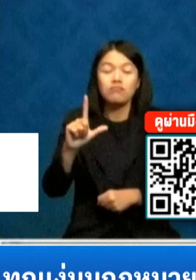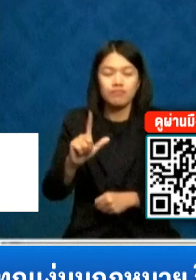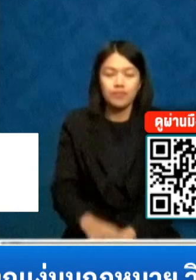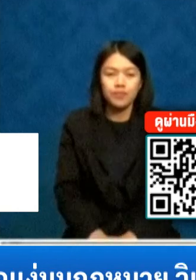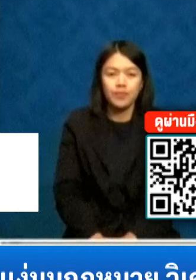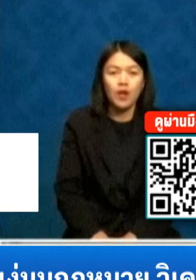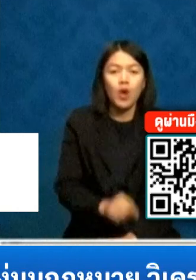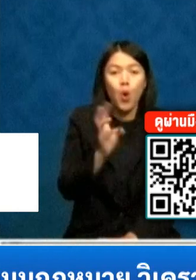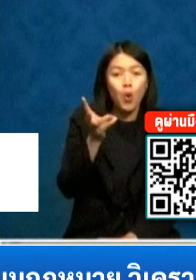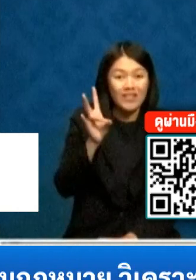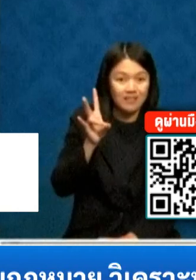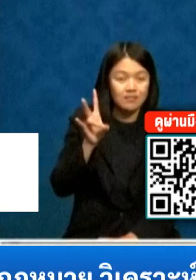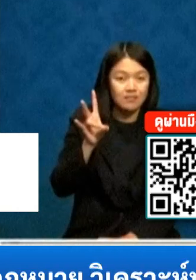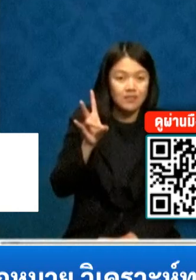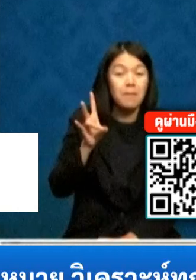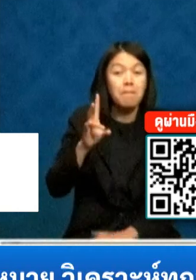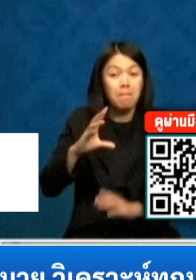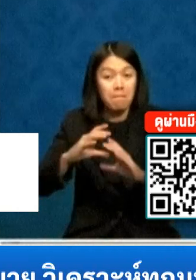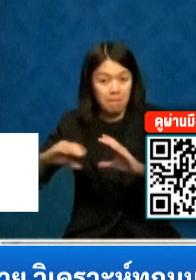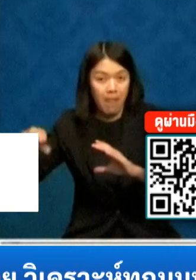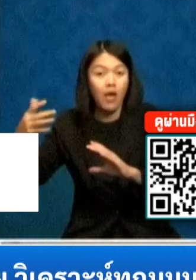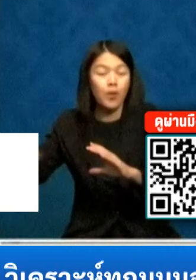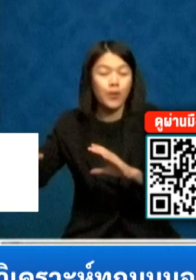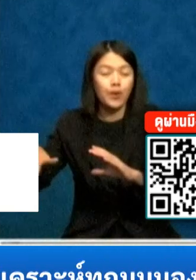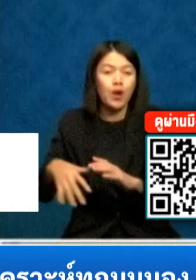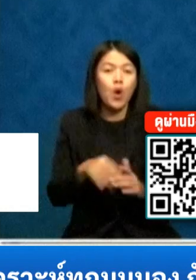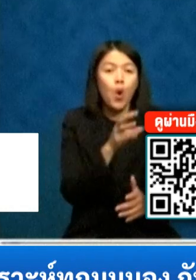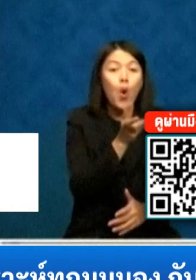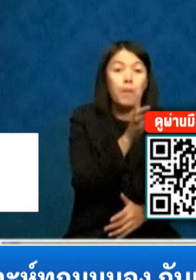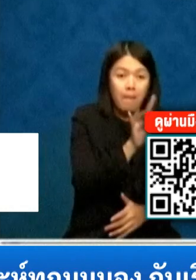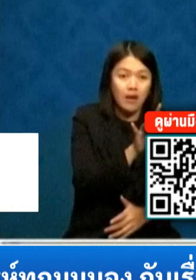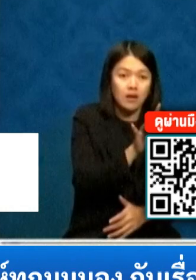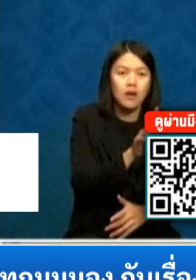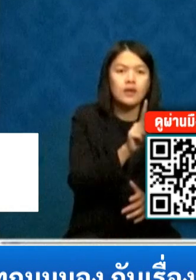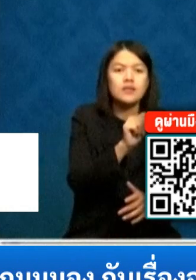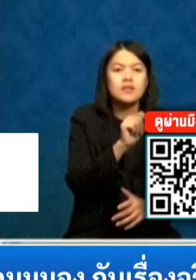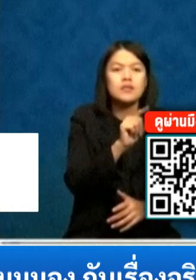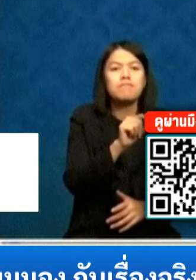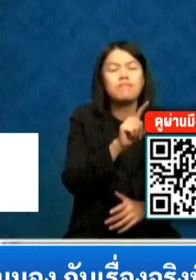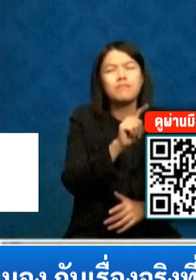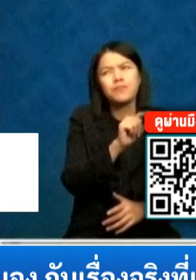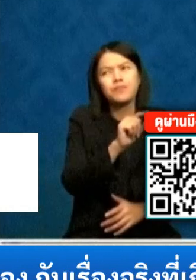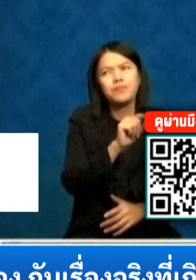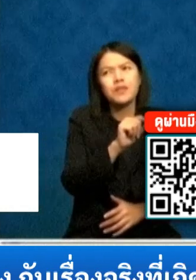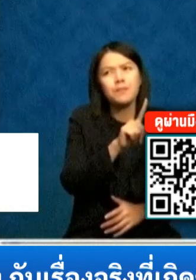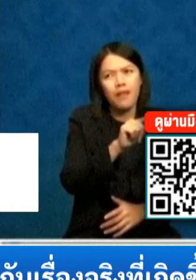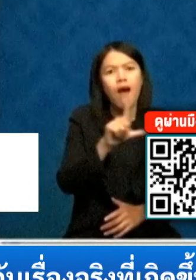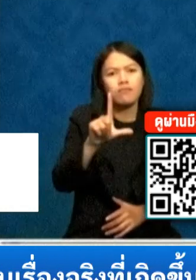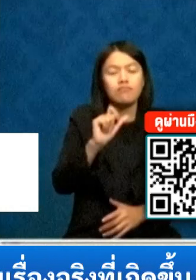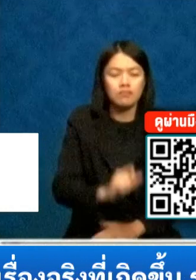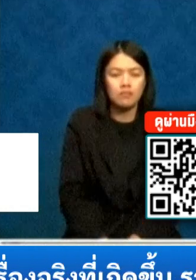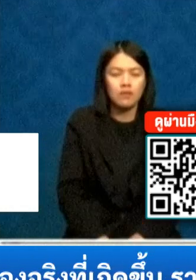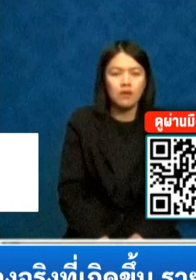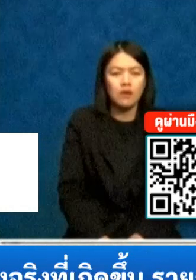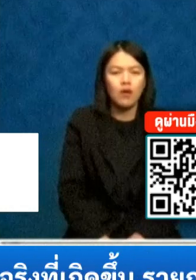ราะว่า67เนี่ยมันก็ต้องไปแล้วนะครับและ68ตามมาอีก20กว่าล้านคือ21ล้านมันก็